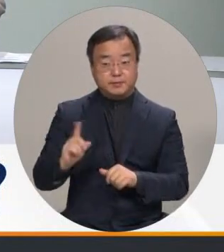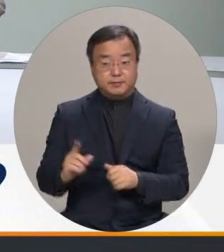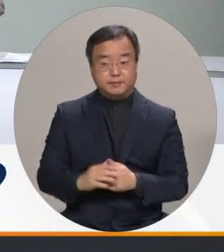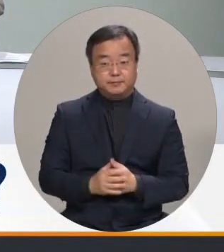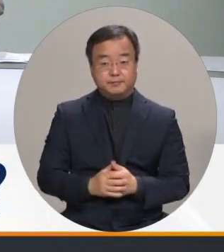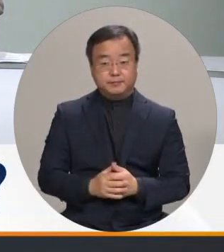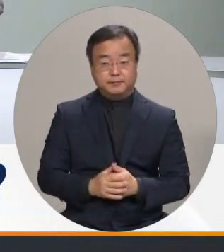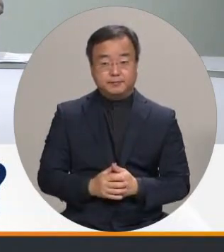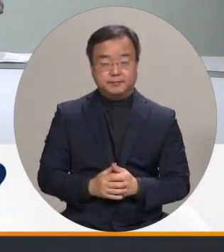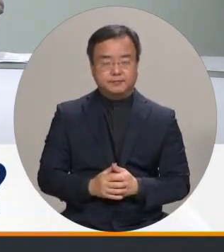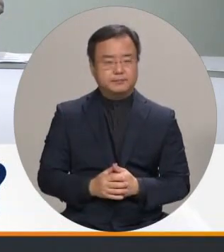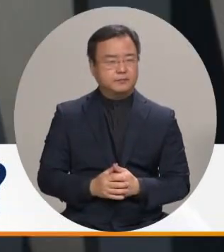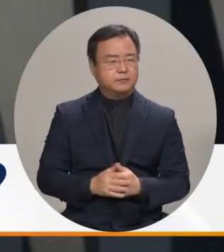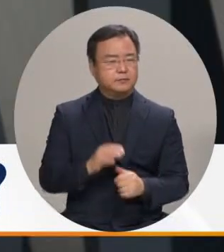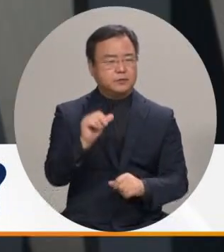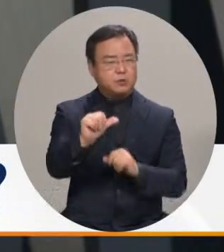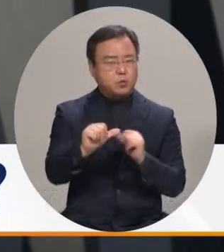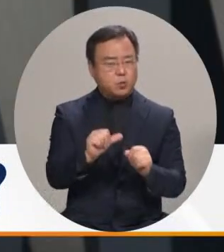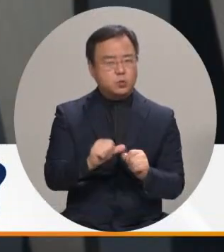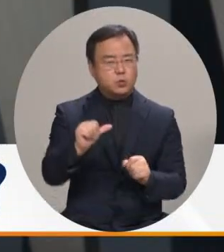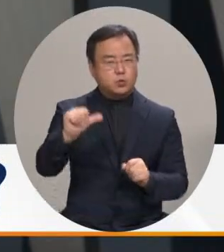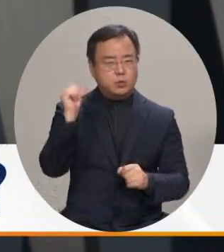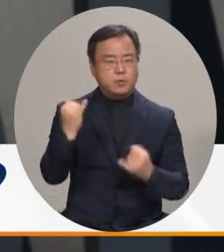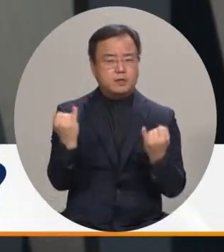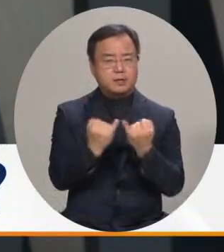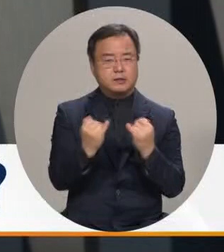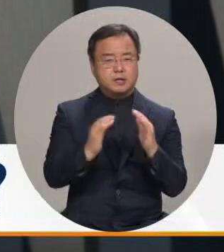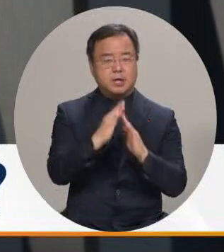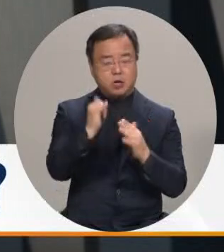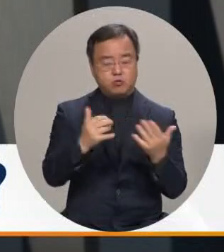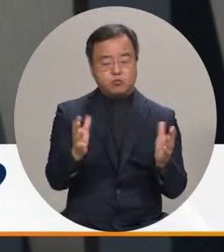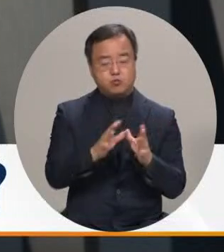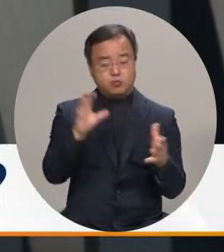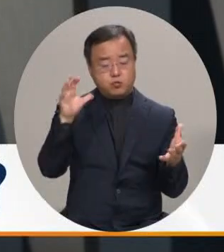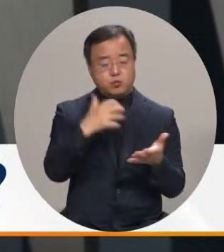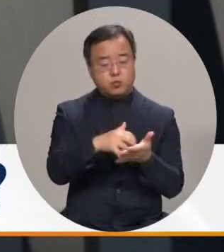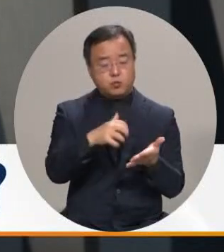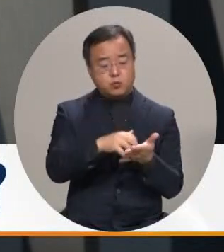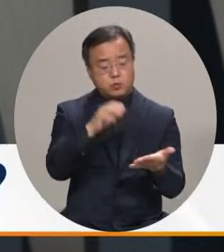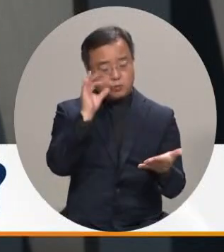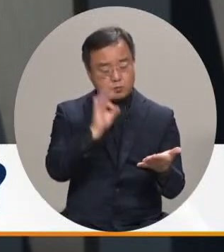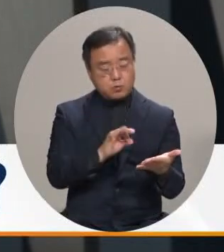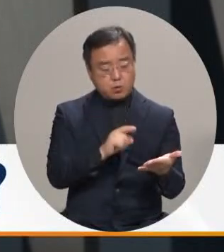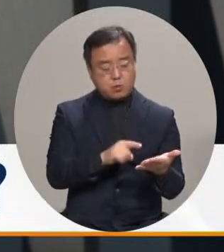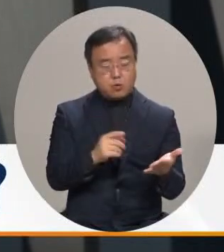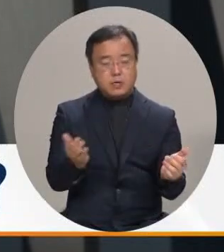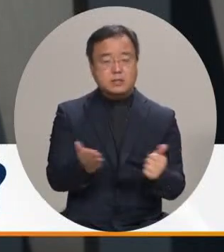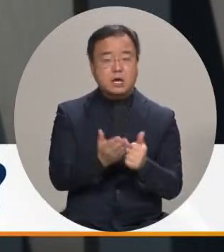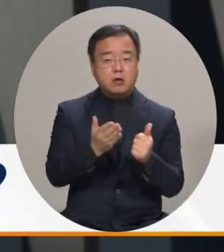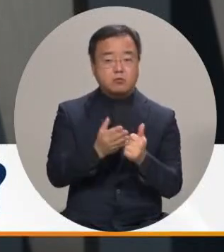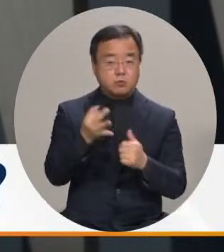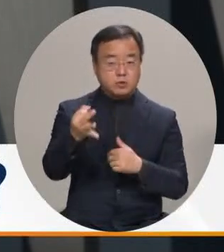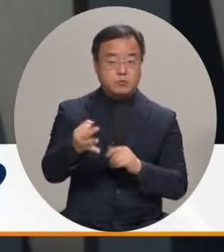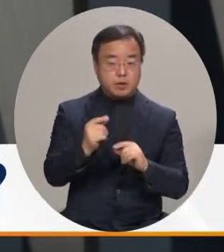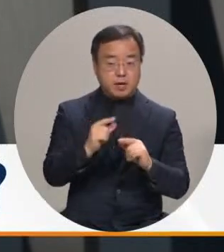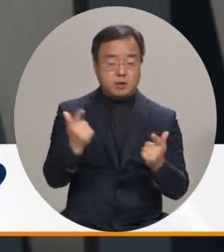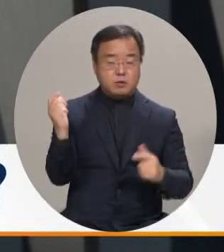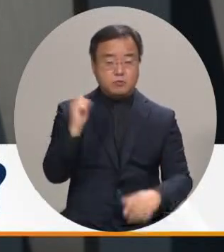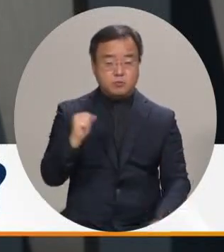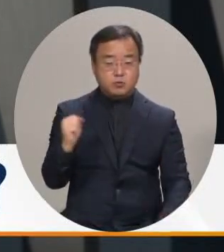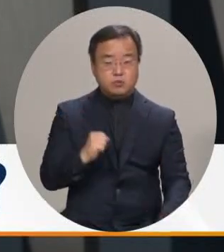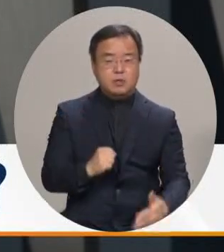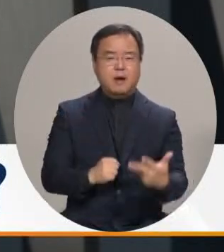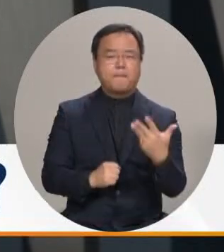어 5년 전에 여가부의 통계를 보면은요 양육비를 지급하지 않는 비율이 80%